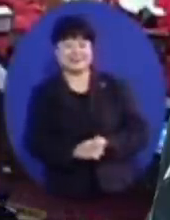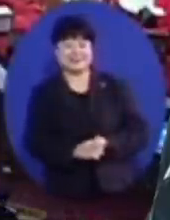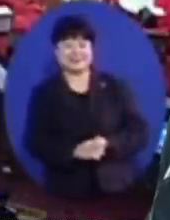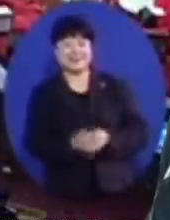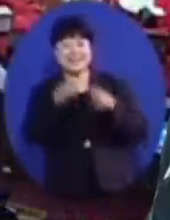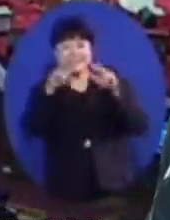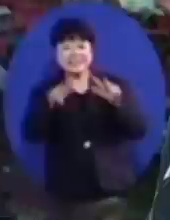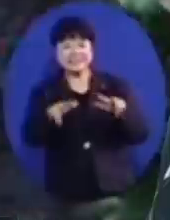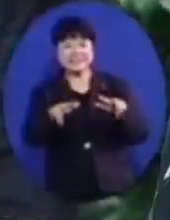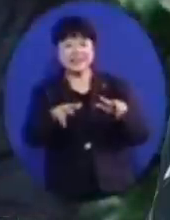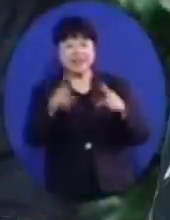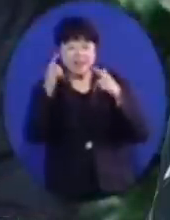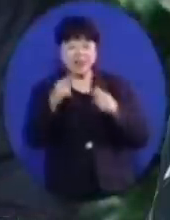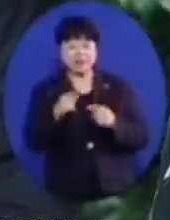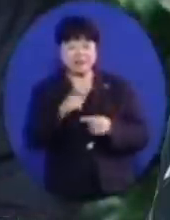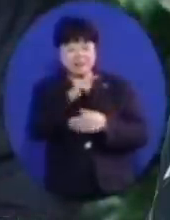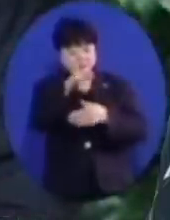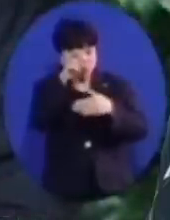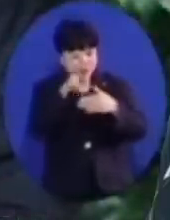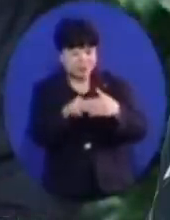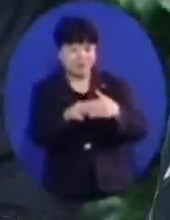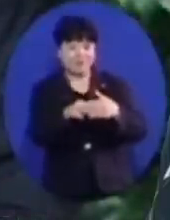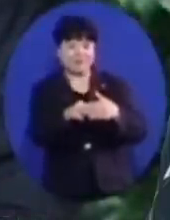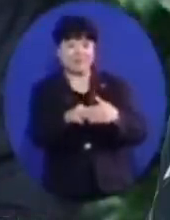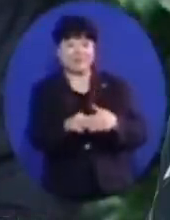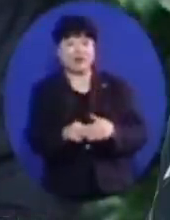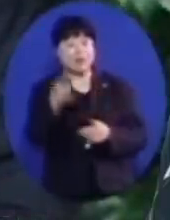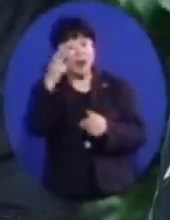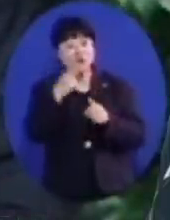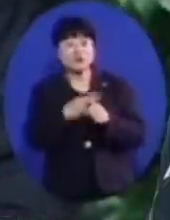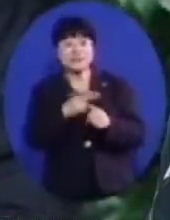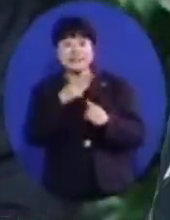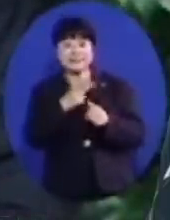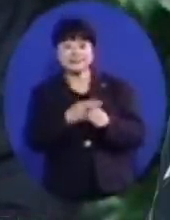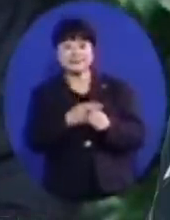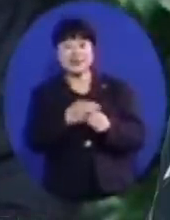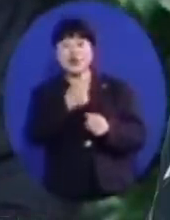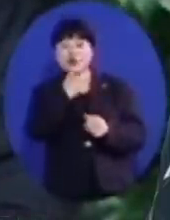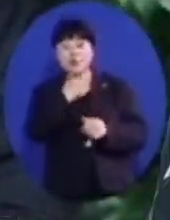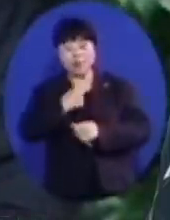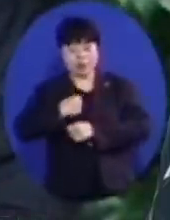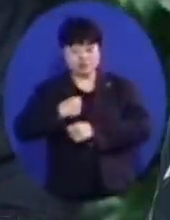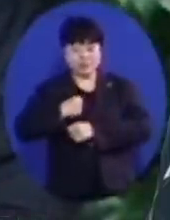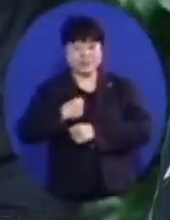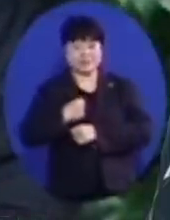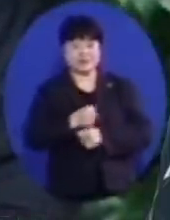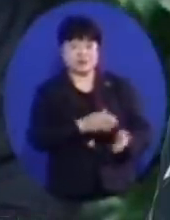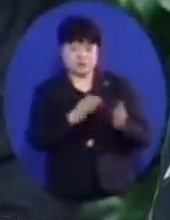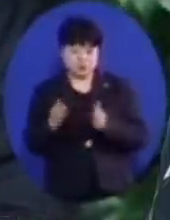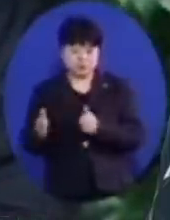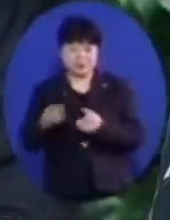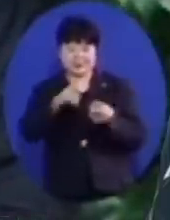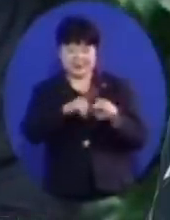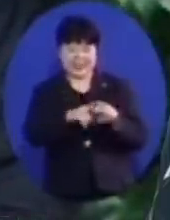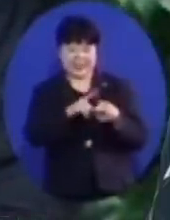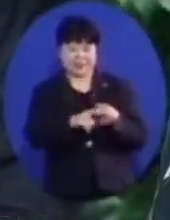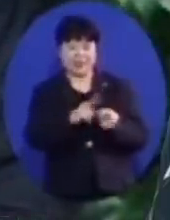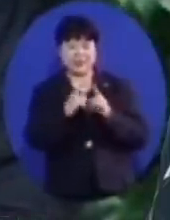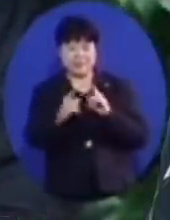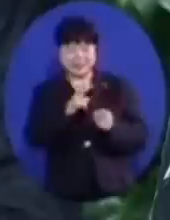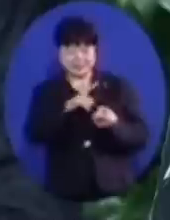이제 우리가 매일매일 생활하는데 서바울 선생은 로마 군인들의 무장을 그대로 하나님